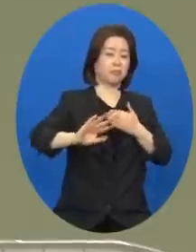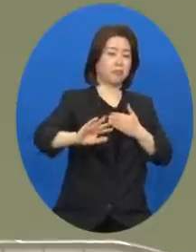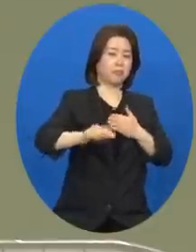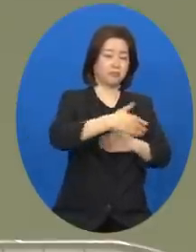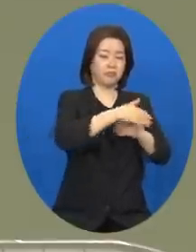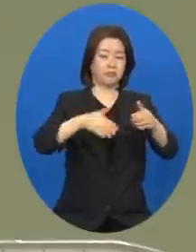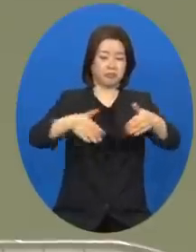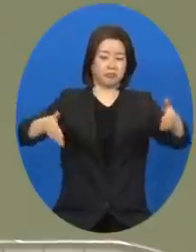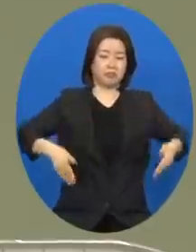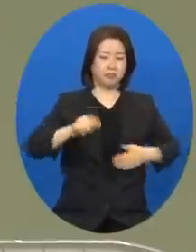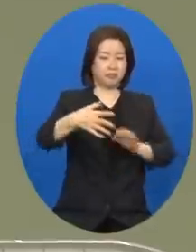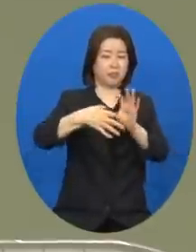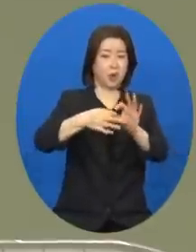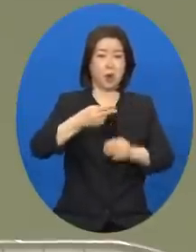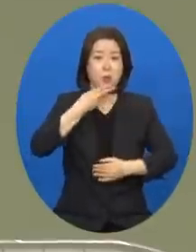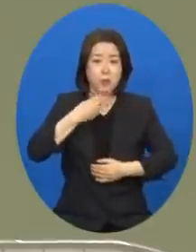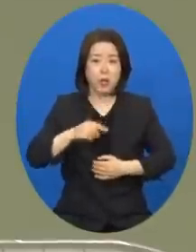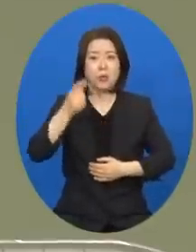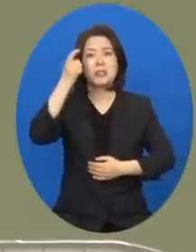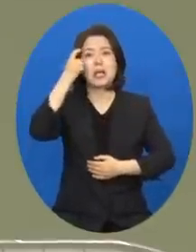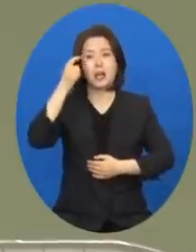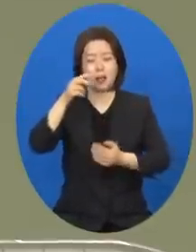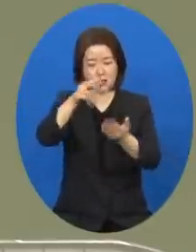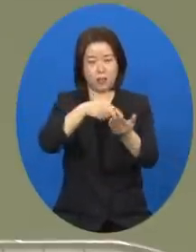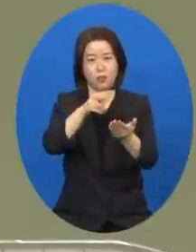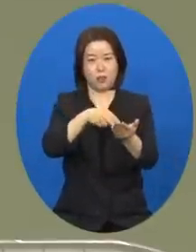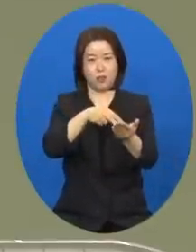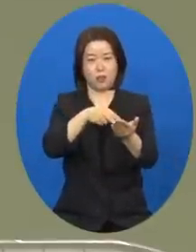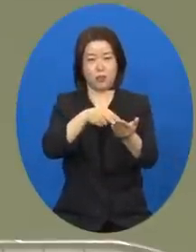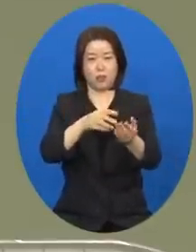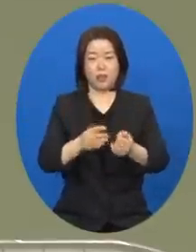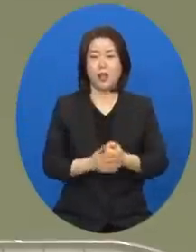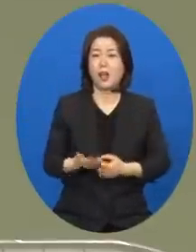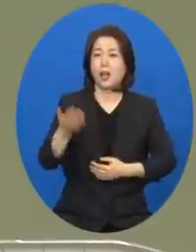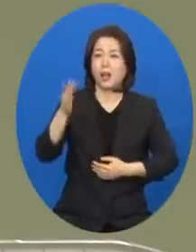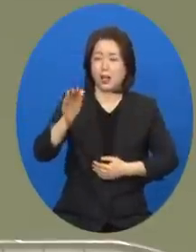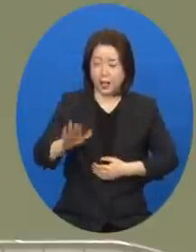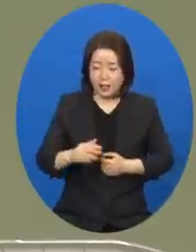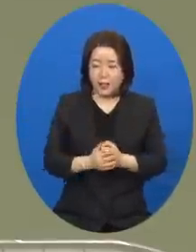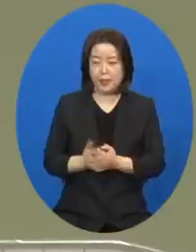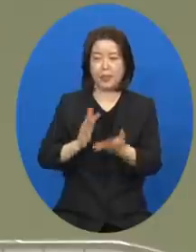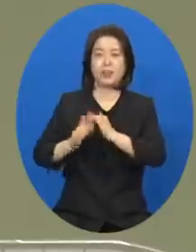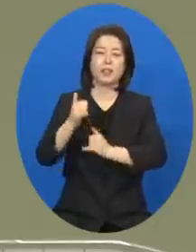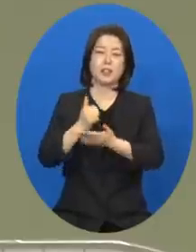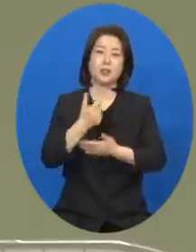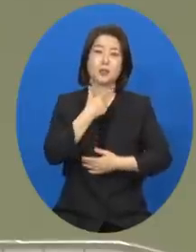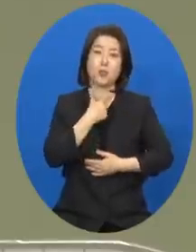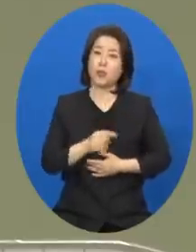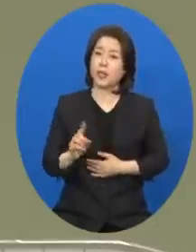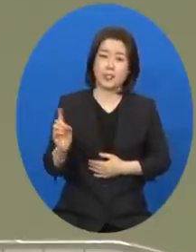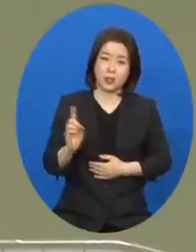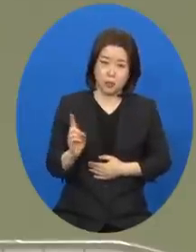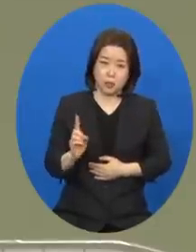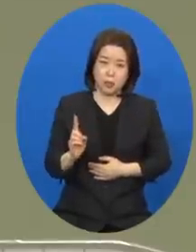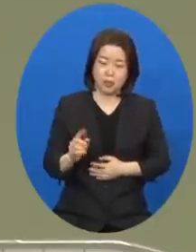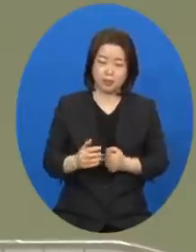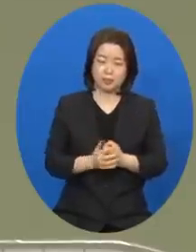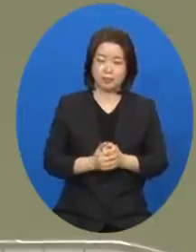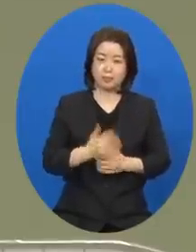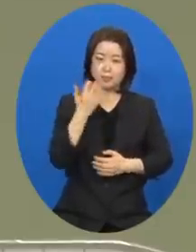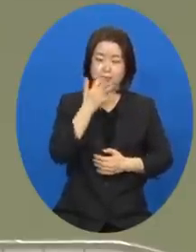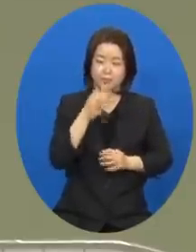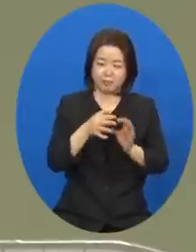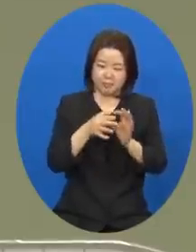상황은 아무것도 관련이 없는 거죠. 그런데 예수님이 원하시는 것은 가늠하다가 현장에